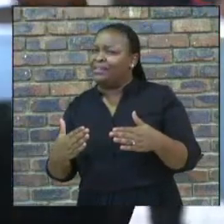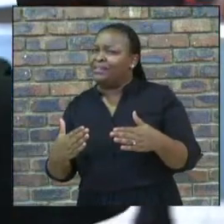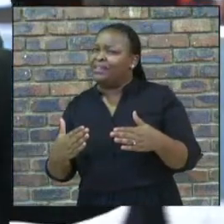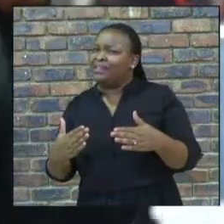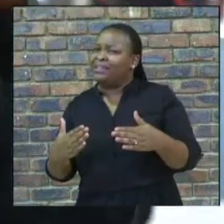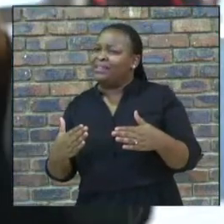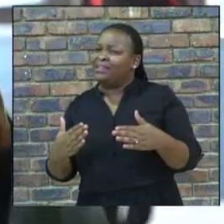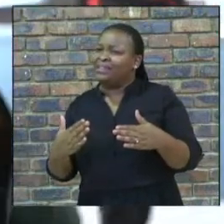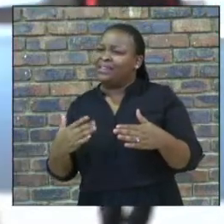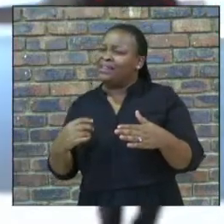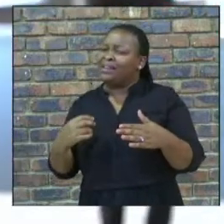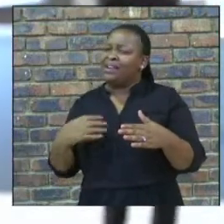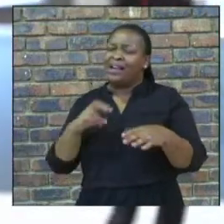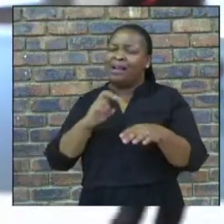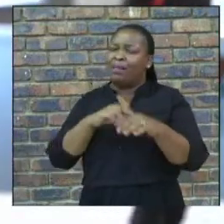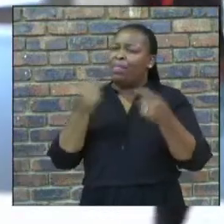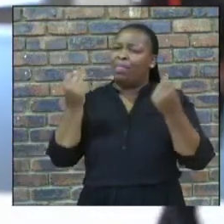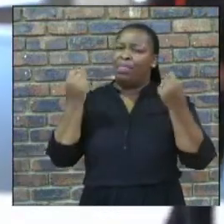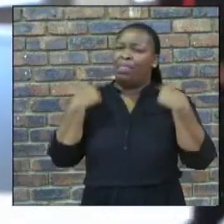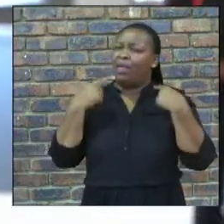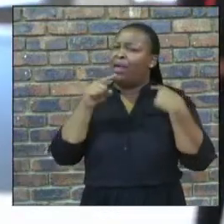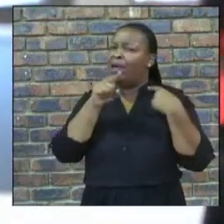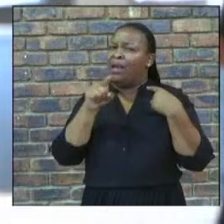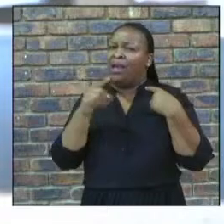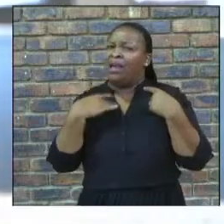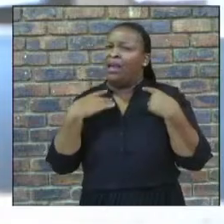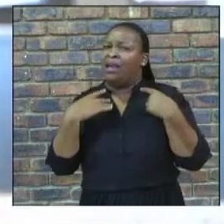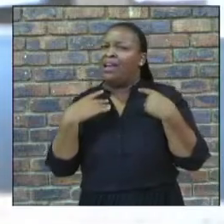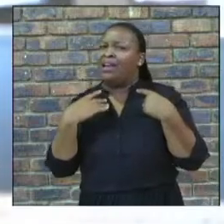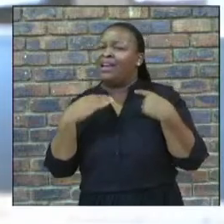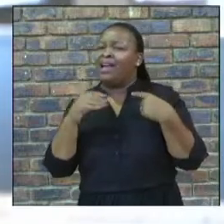bayalila kithi futhi sibazali.